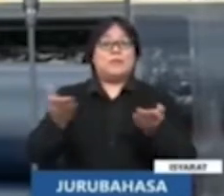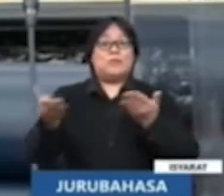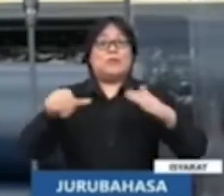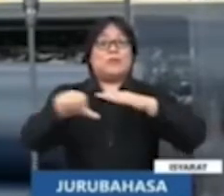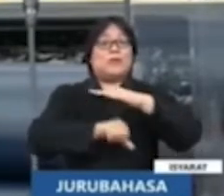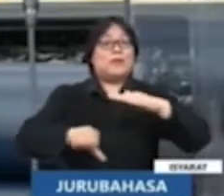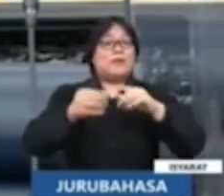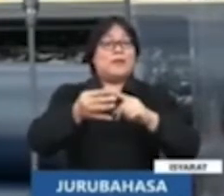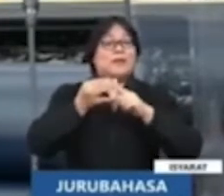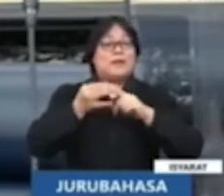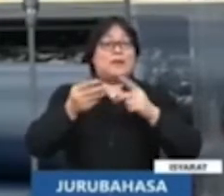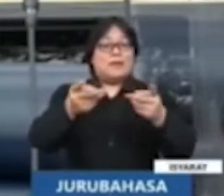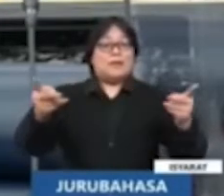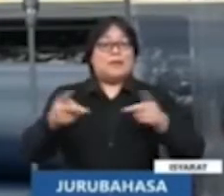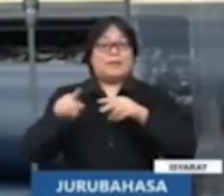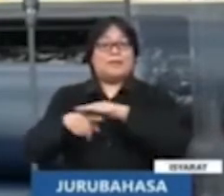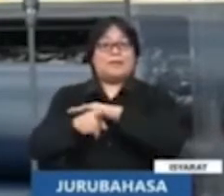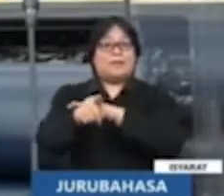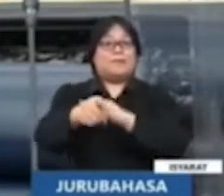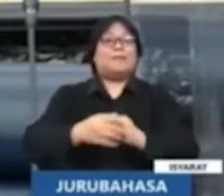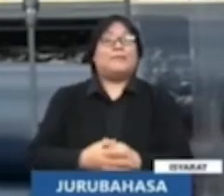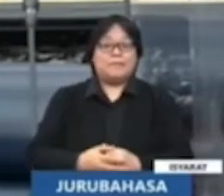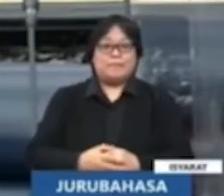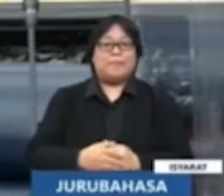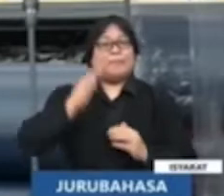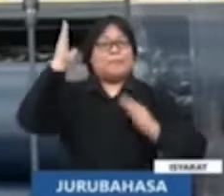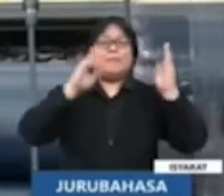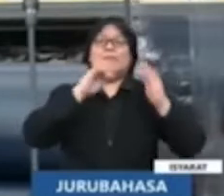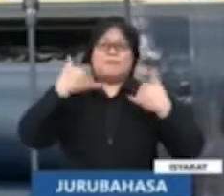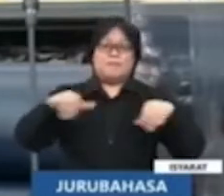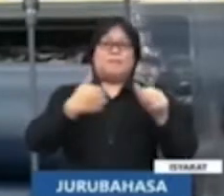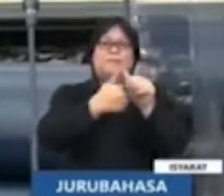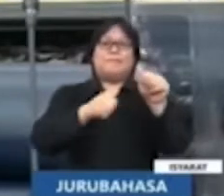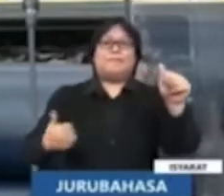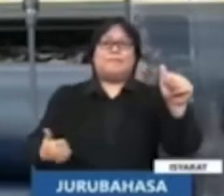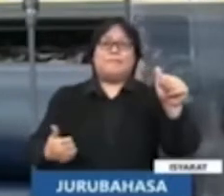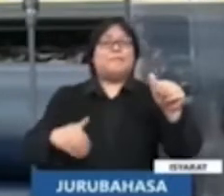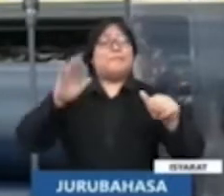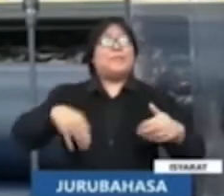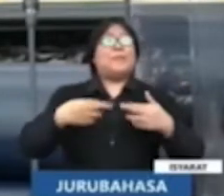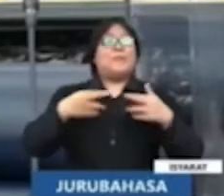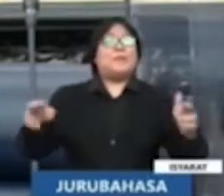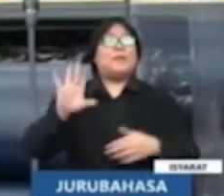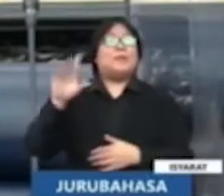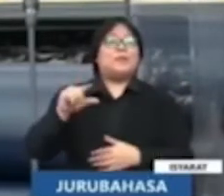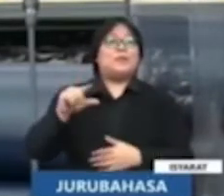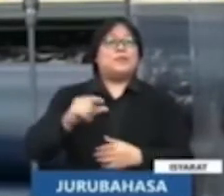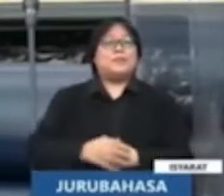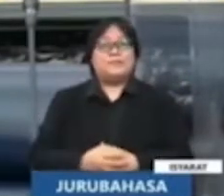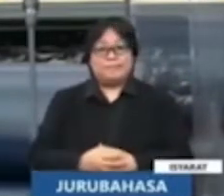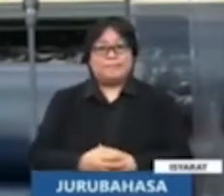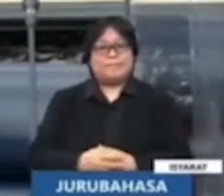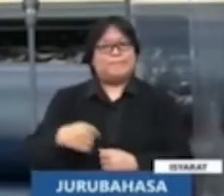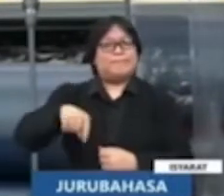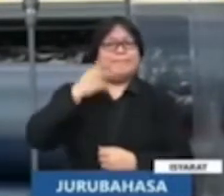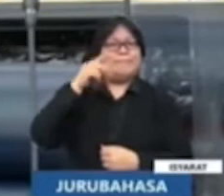kemudahan asas lain khususnya di kawasan pedalaman. Selain itu, negara kita masih ketinggalan kerana belum melancarkan rangkaian 5G sendiri.